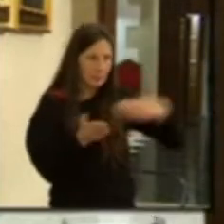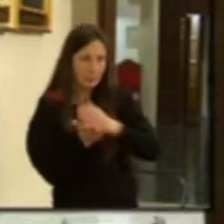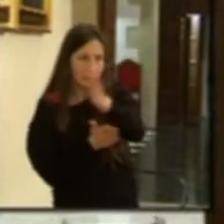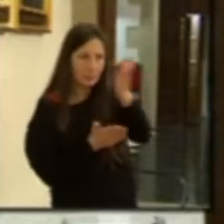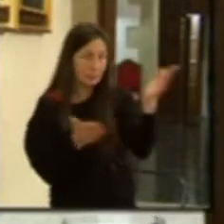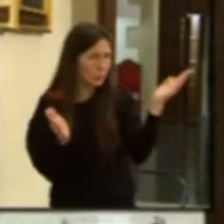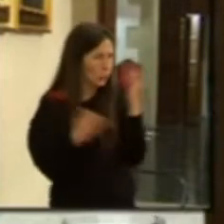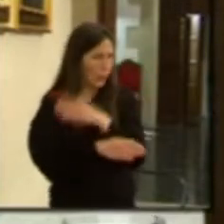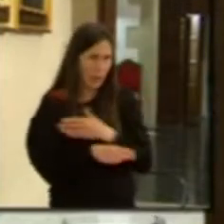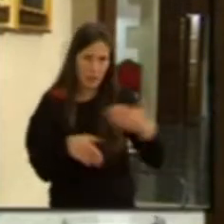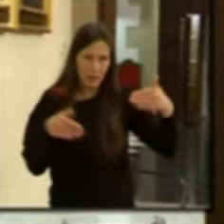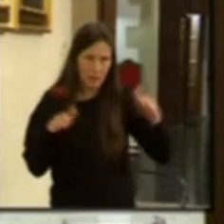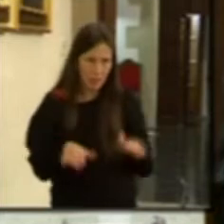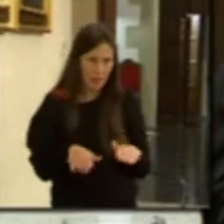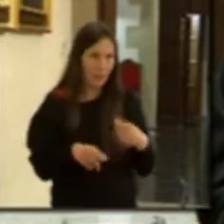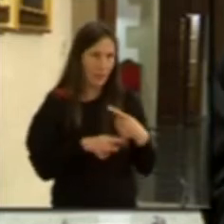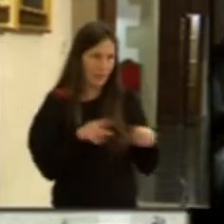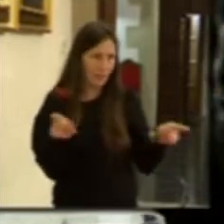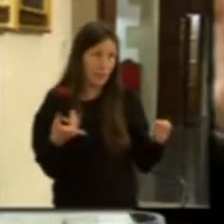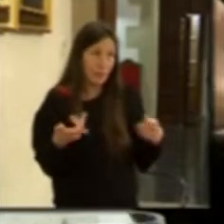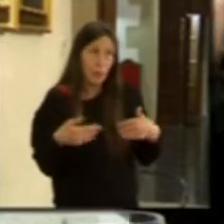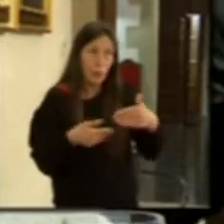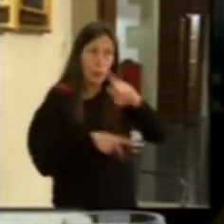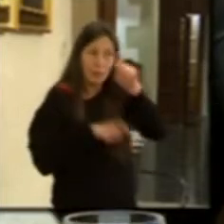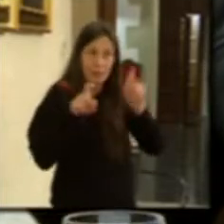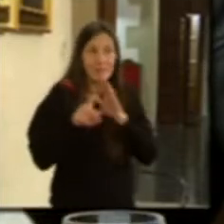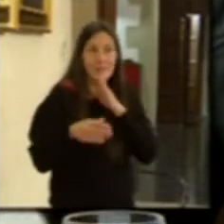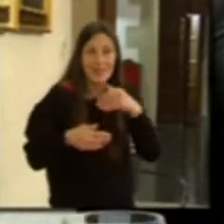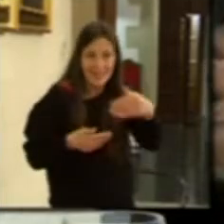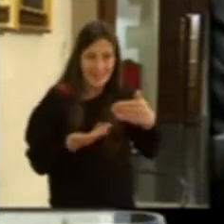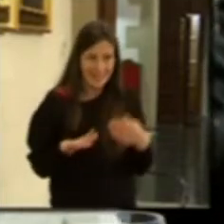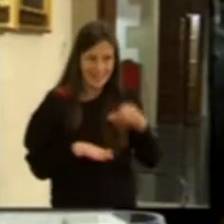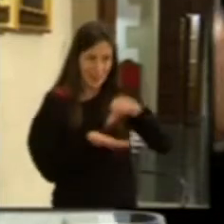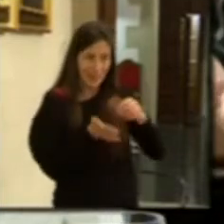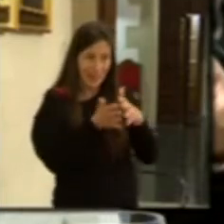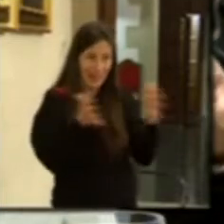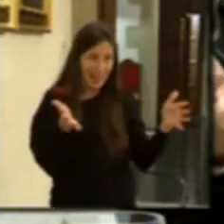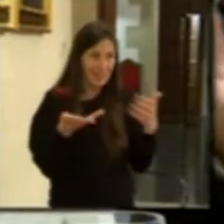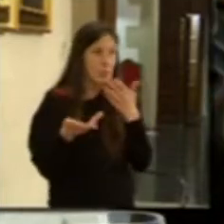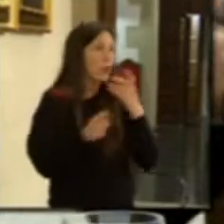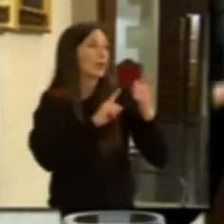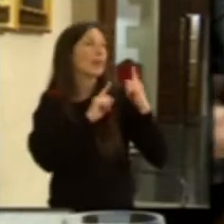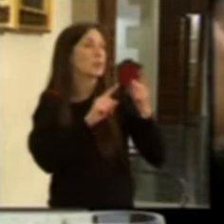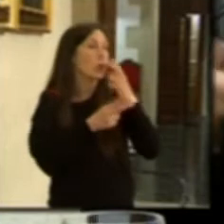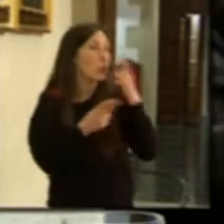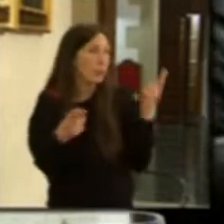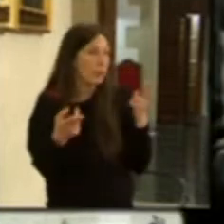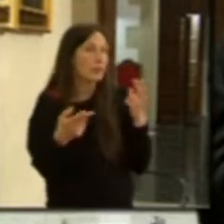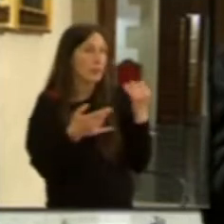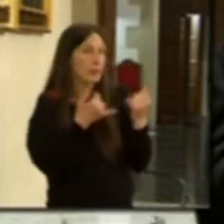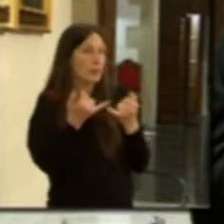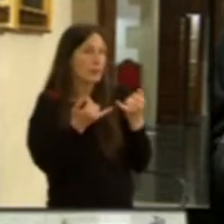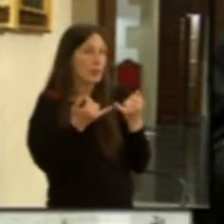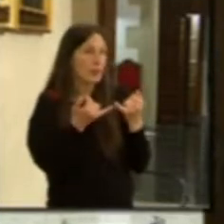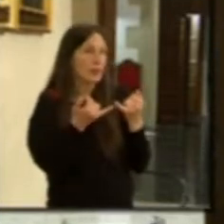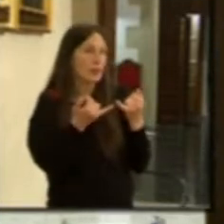movem diferent, i aquest és un tema que haurem de reconduir a les ciutats més grans. El transport públic ara sembla menys